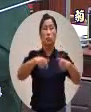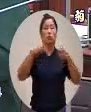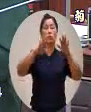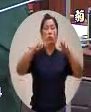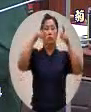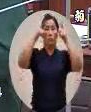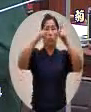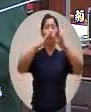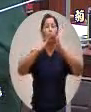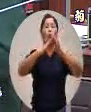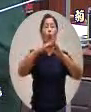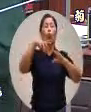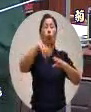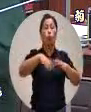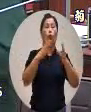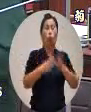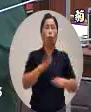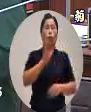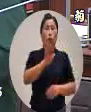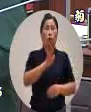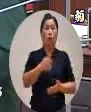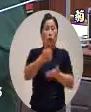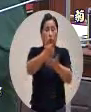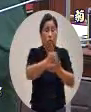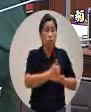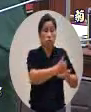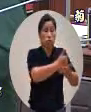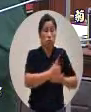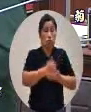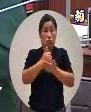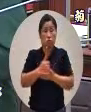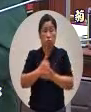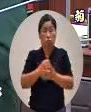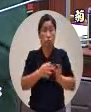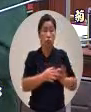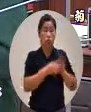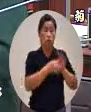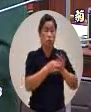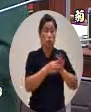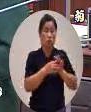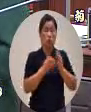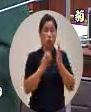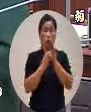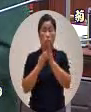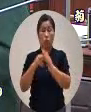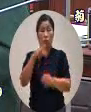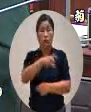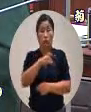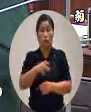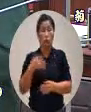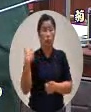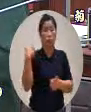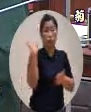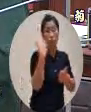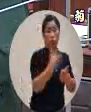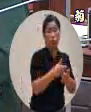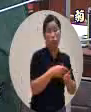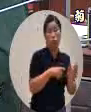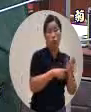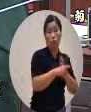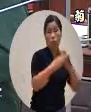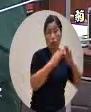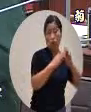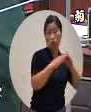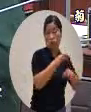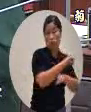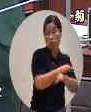有這樣我們就邀請這個是我們相關的局處委託專家學者他們也